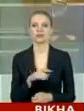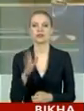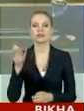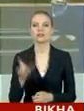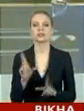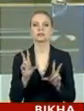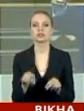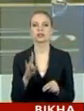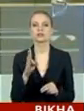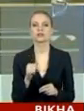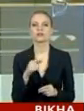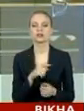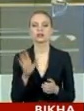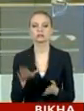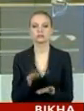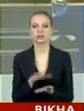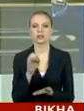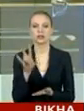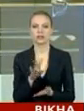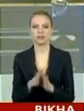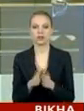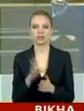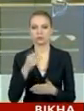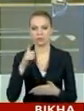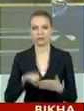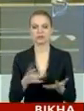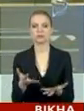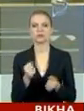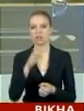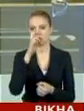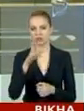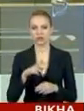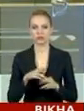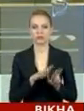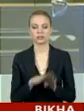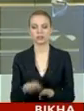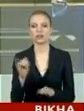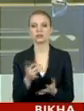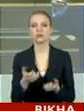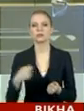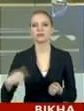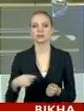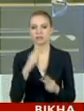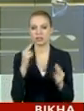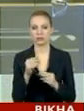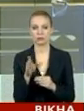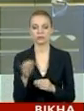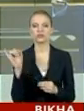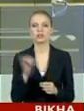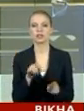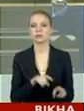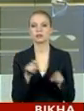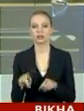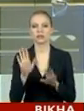Він присягнув на Пересопницькому Євангелії на вірність, прийняв державний штандарт, отримав президентське посвідчення і